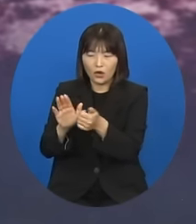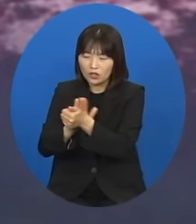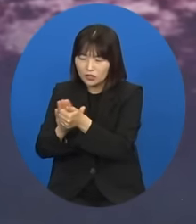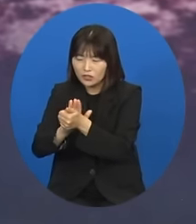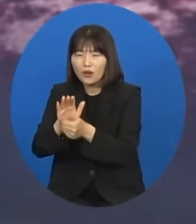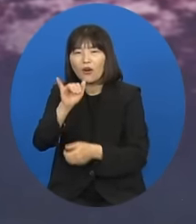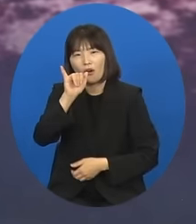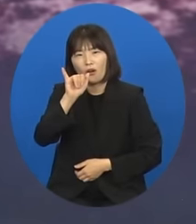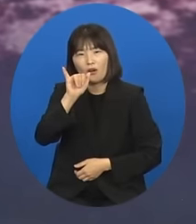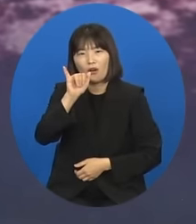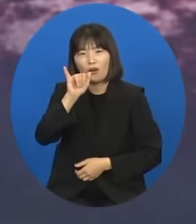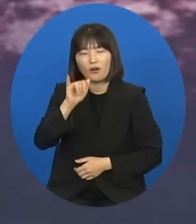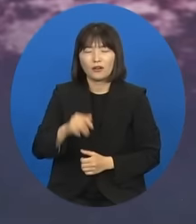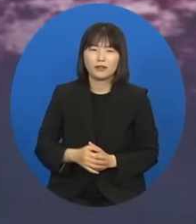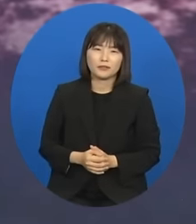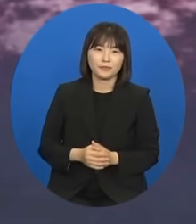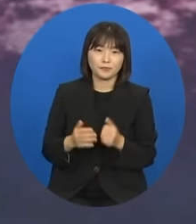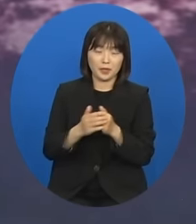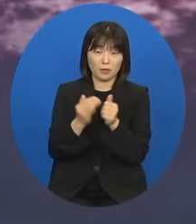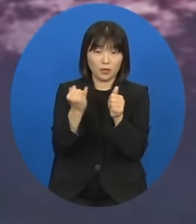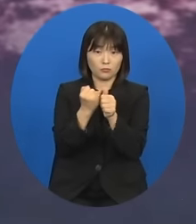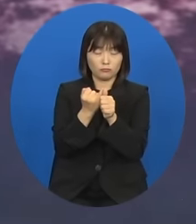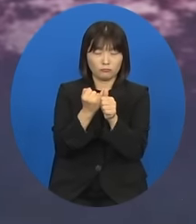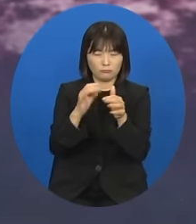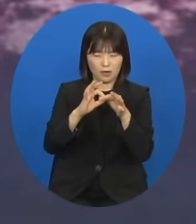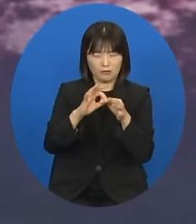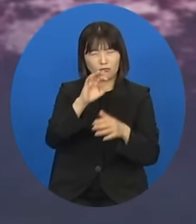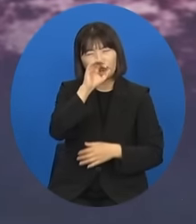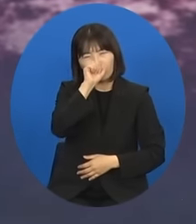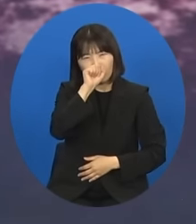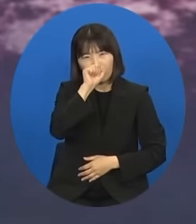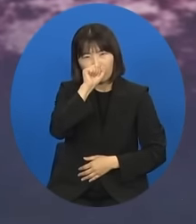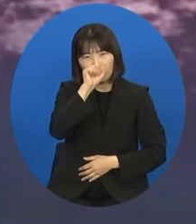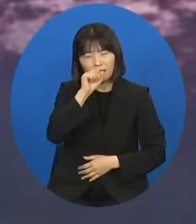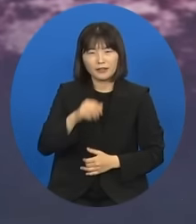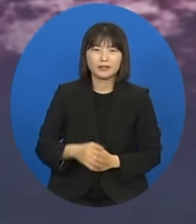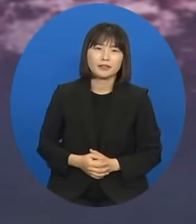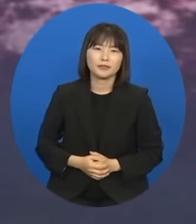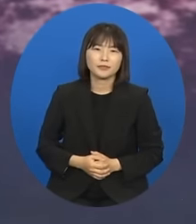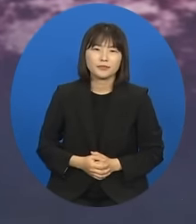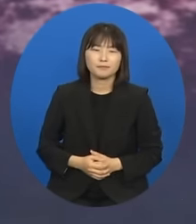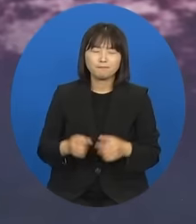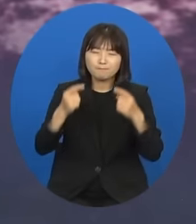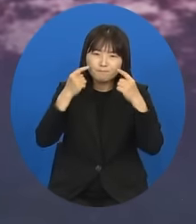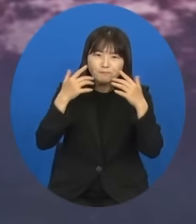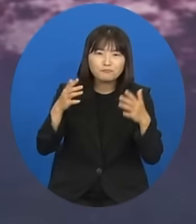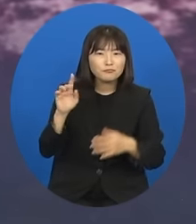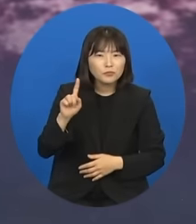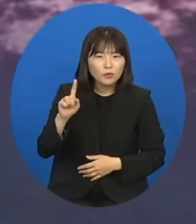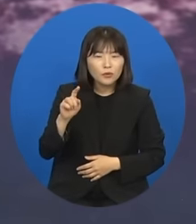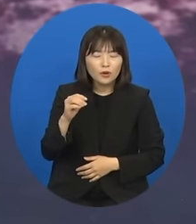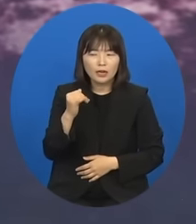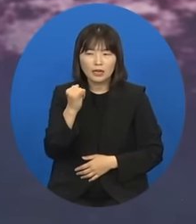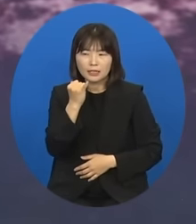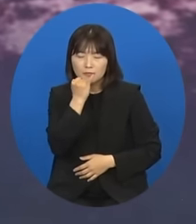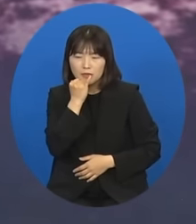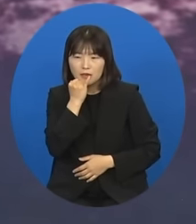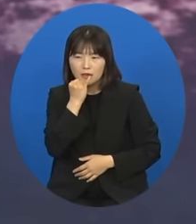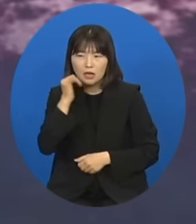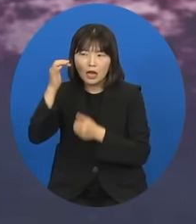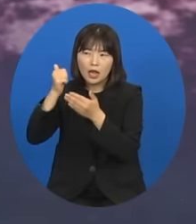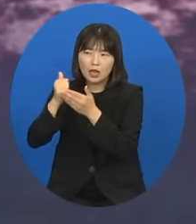거요 그러니까이 부부 가 얼마나 좋았겠어요 그니까 분명히 리브가가 그 이야기를 들었을